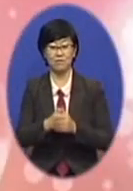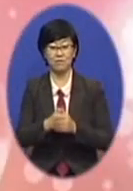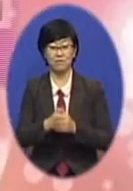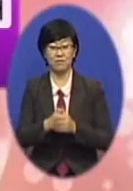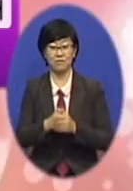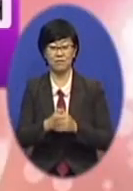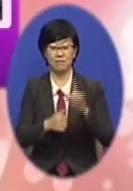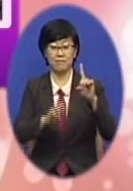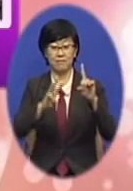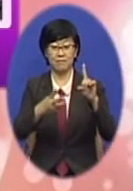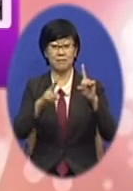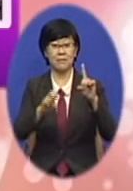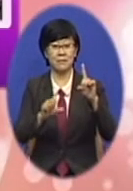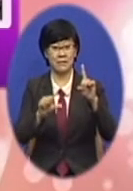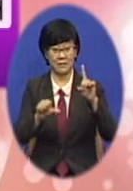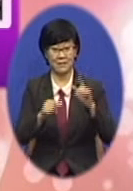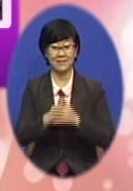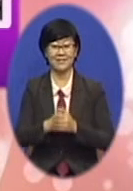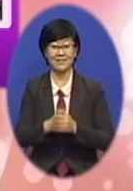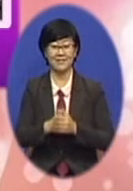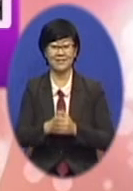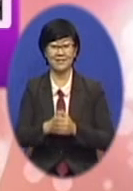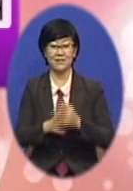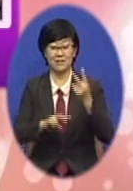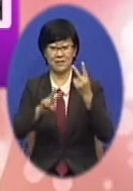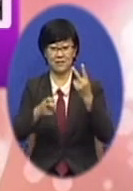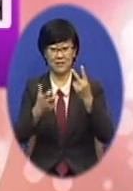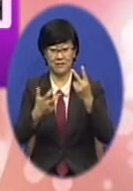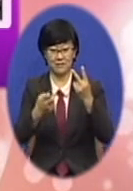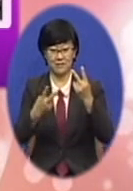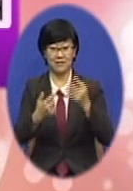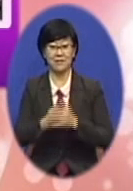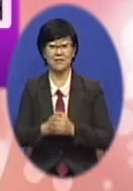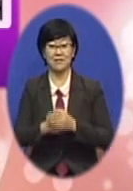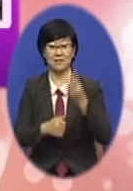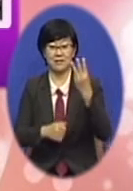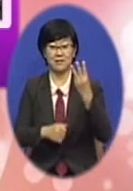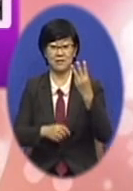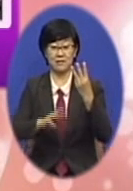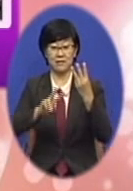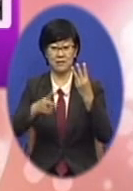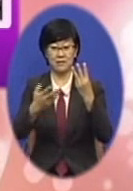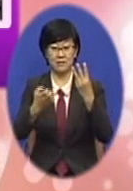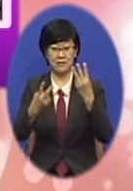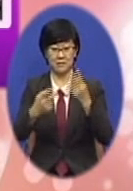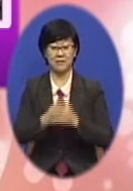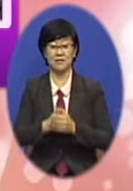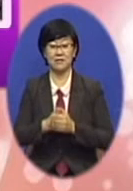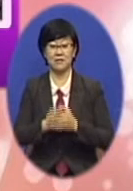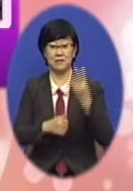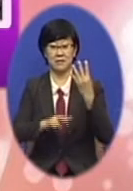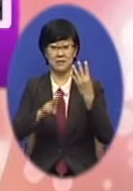네. 1번 어유 325표. 2번 272표. 3번 292표.